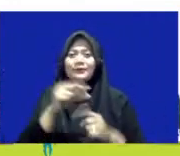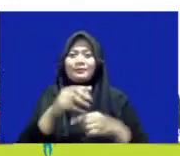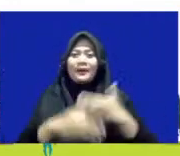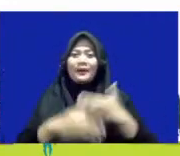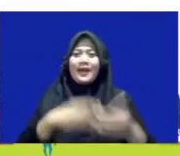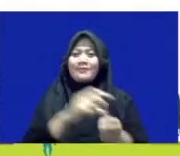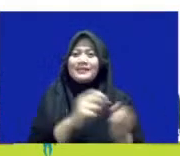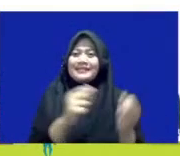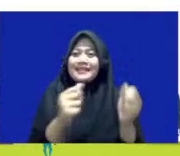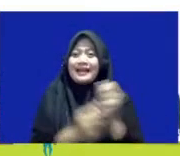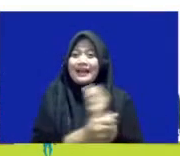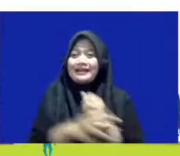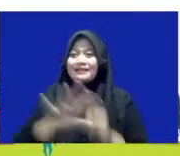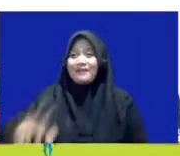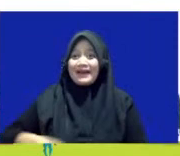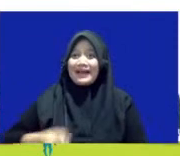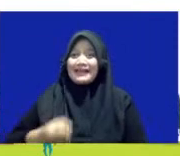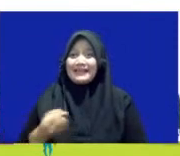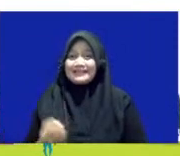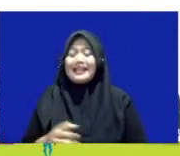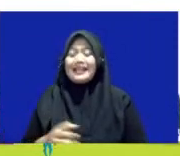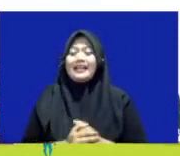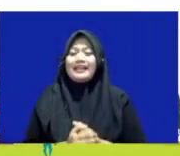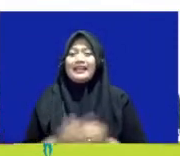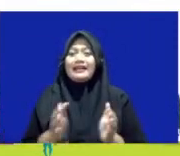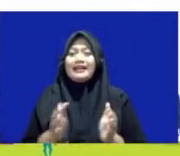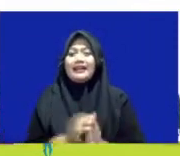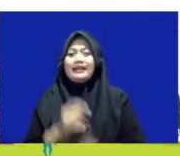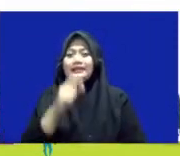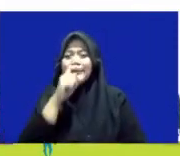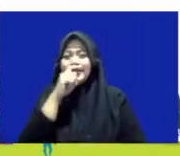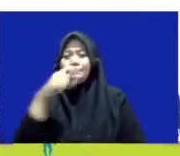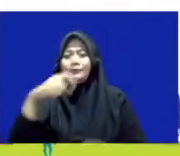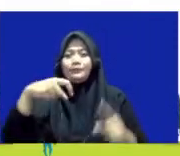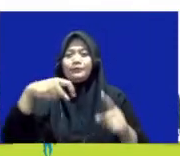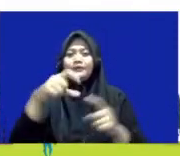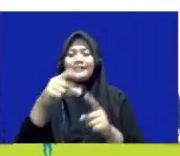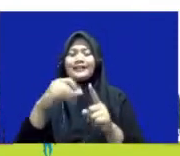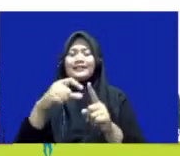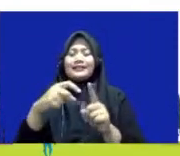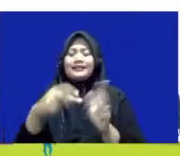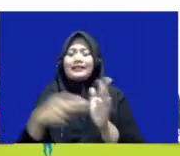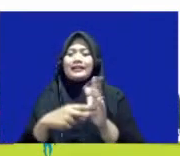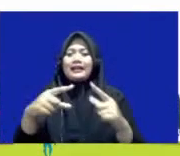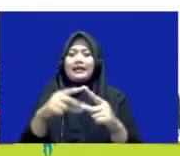juga kepada Ibu Krista Reden juga tadi menyampaikan